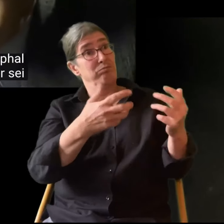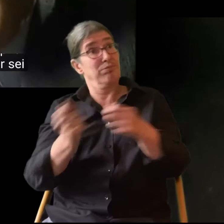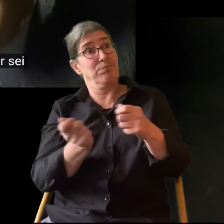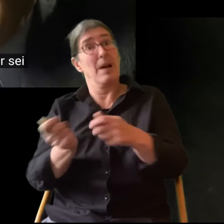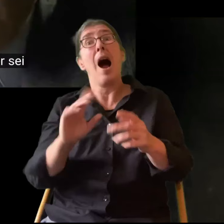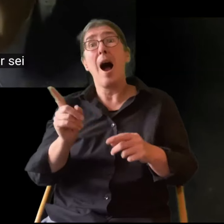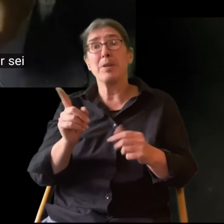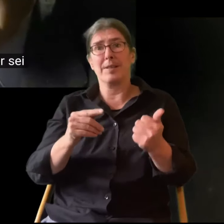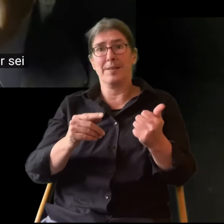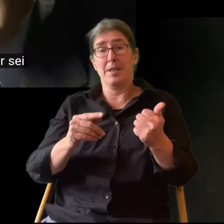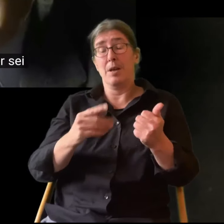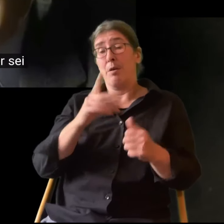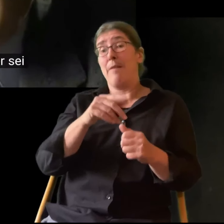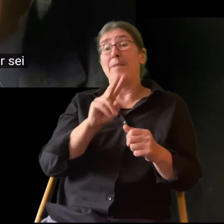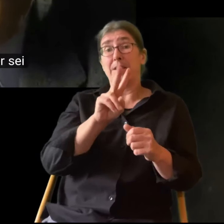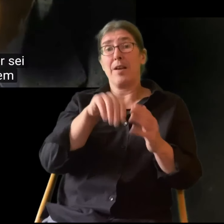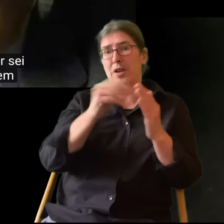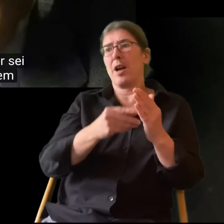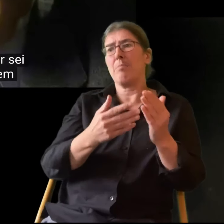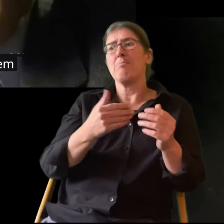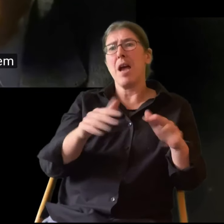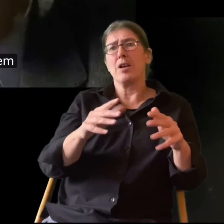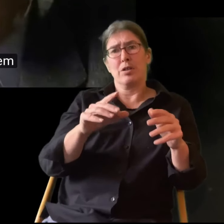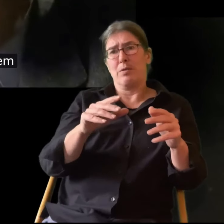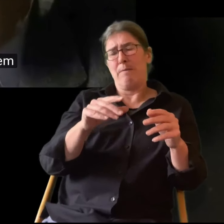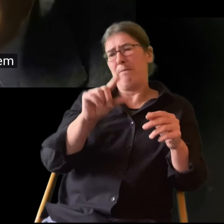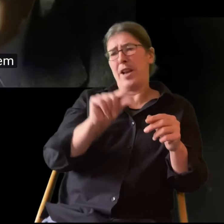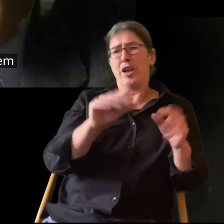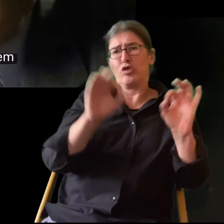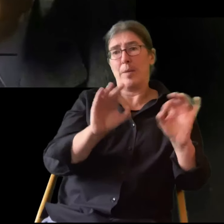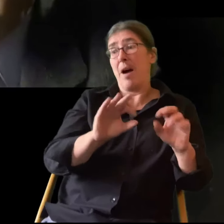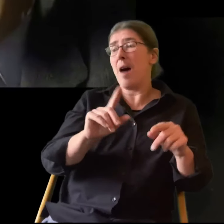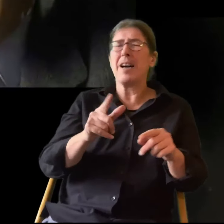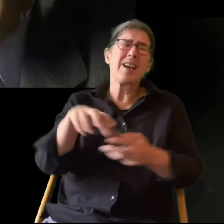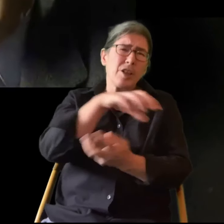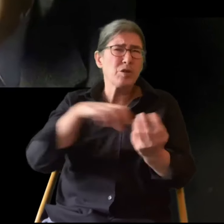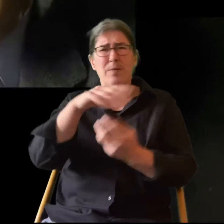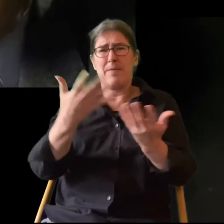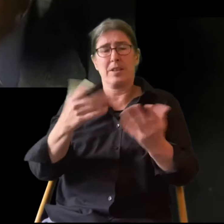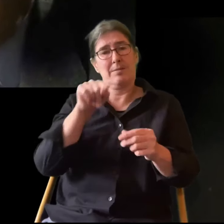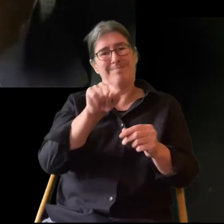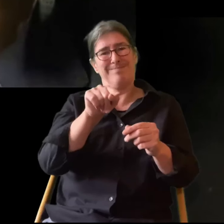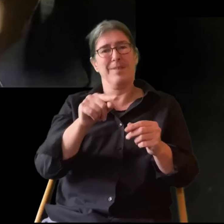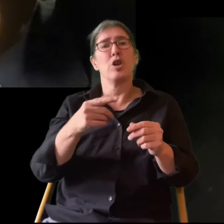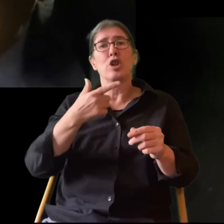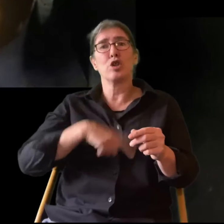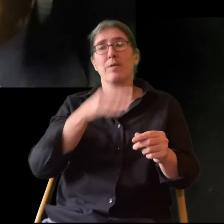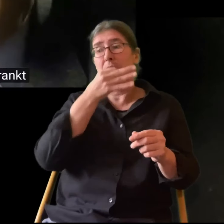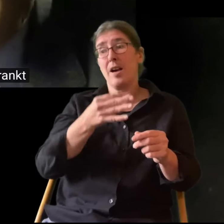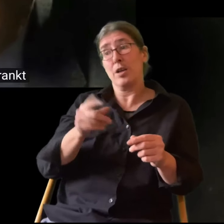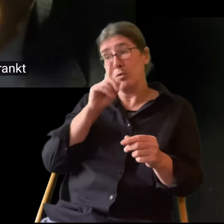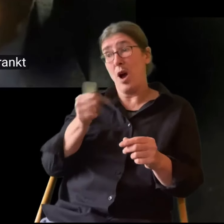von Versailles war die Schuldfrage. Dass einem allein die Schuld für den Krieg zugeschrieben wurde, das darunter hat